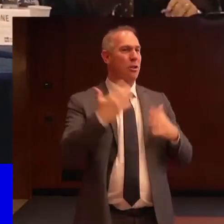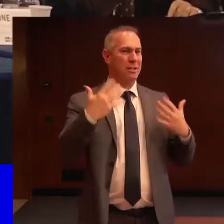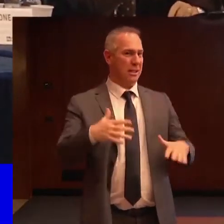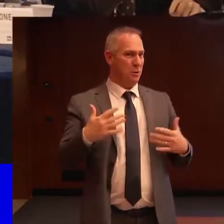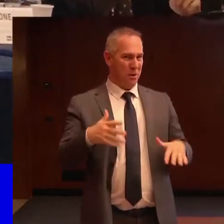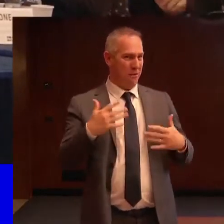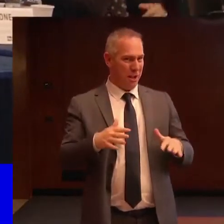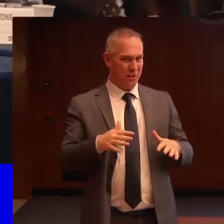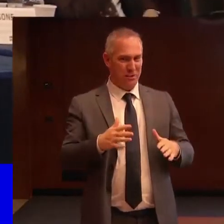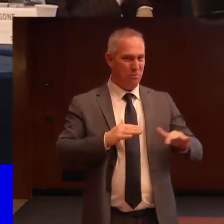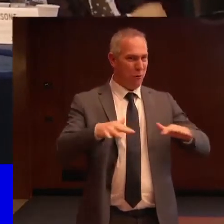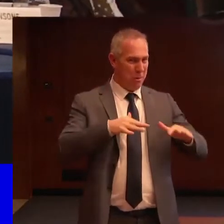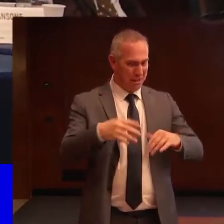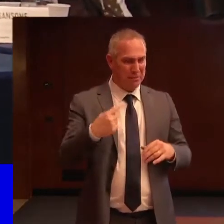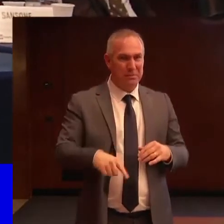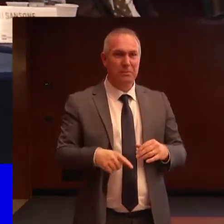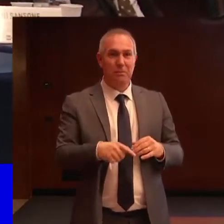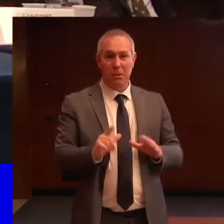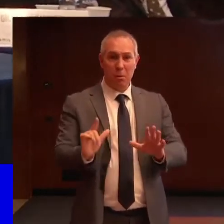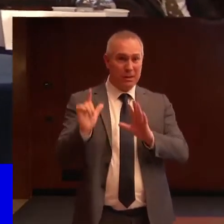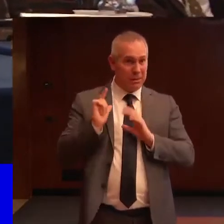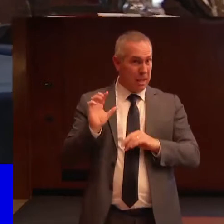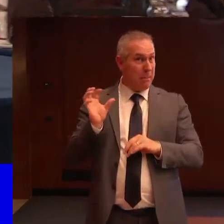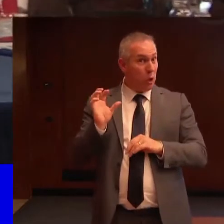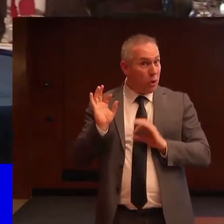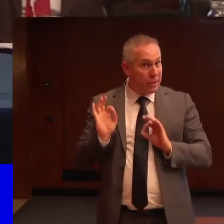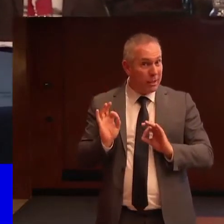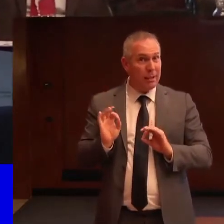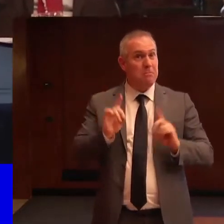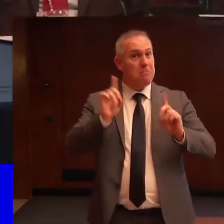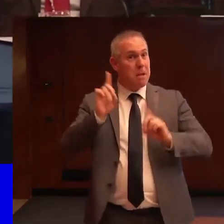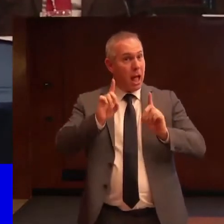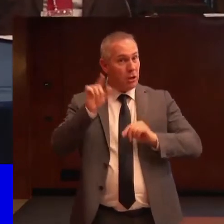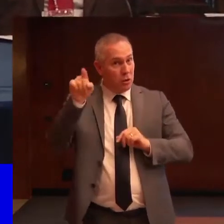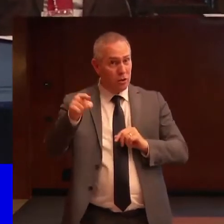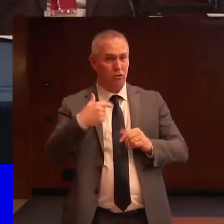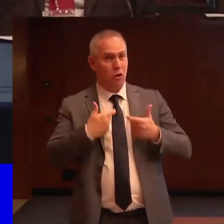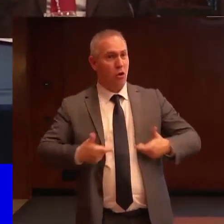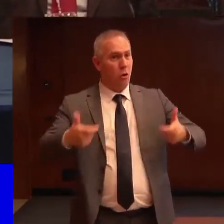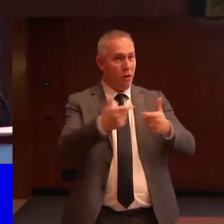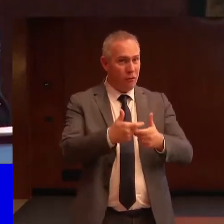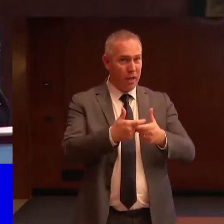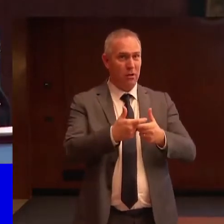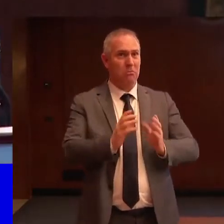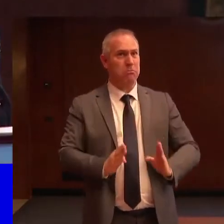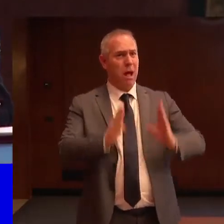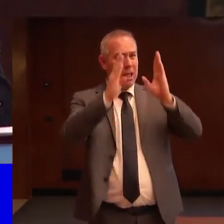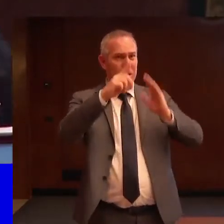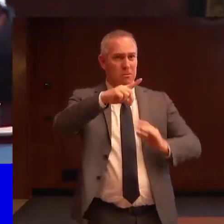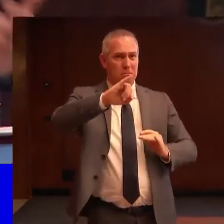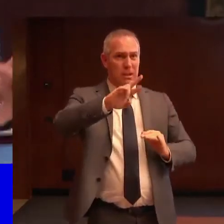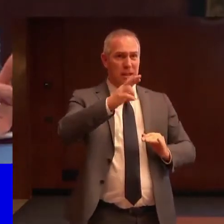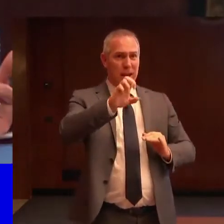del movimento. Bene, settimana scorsa, esattamente mercoledì, a Milano si è tenuto un convegno a Tirelli